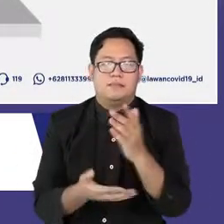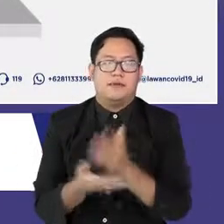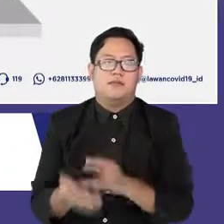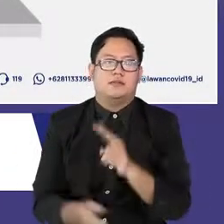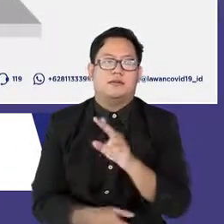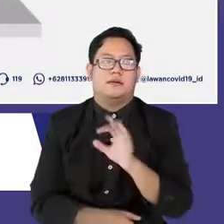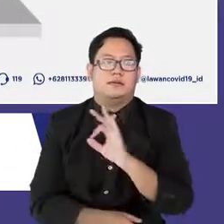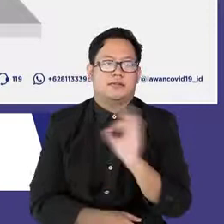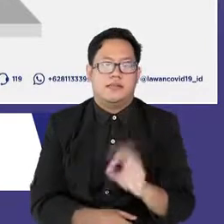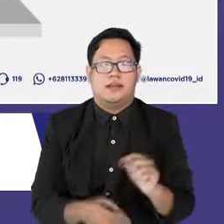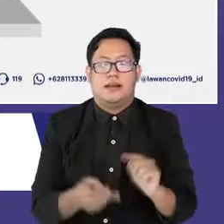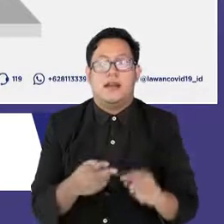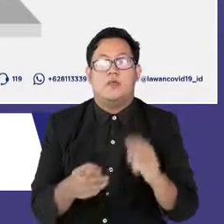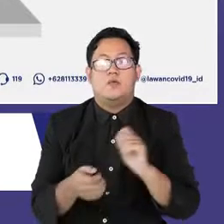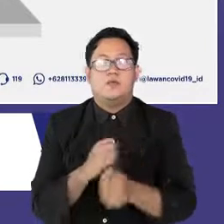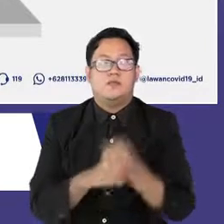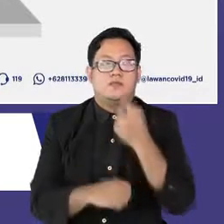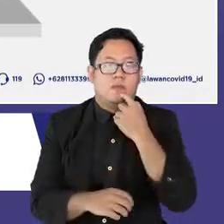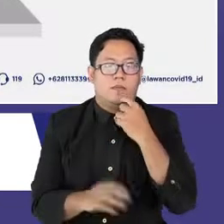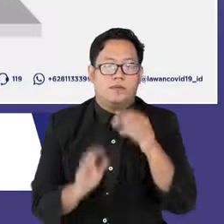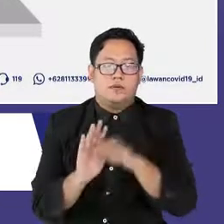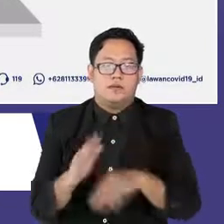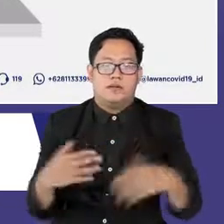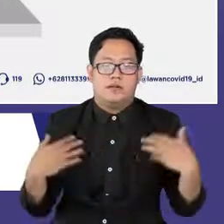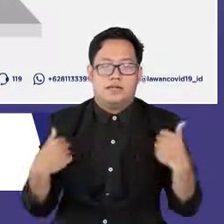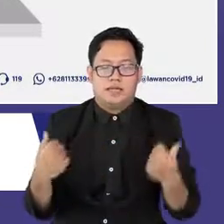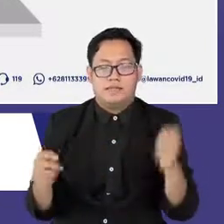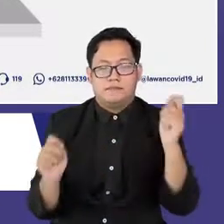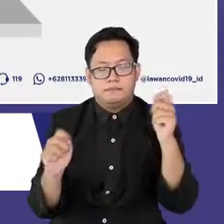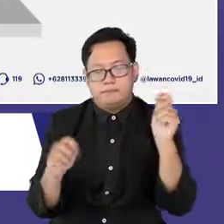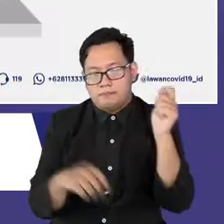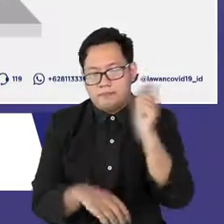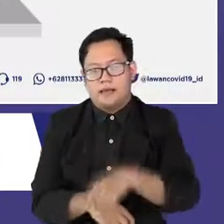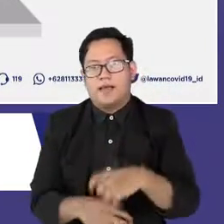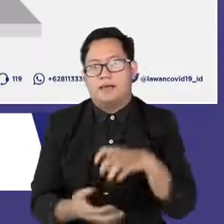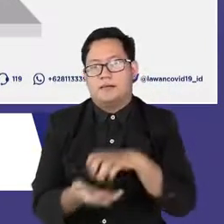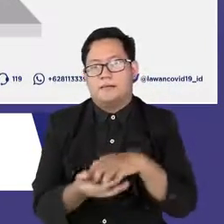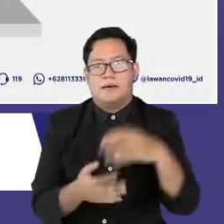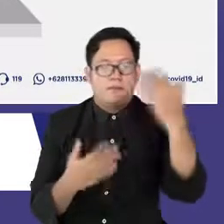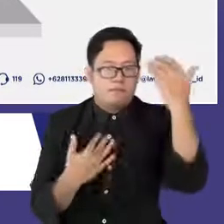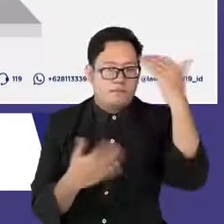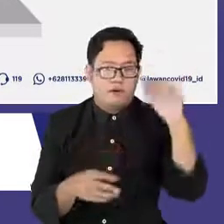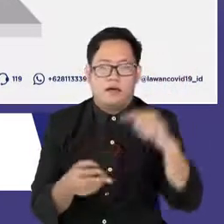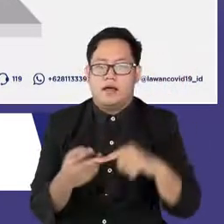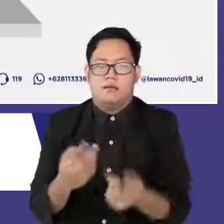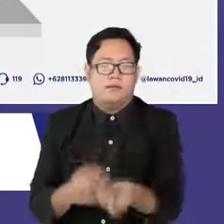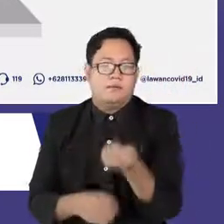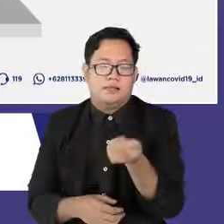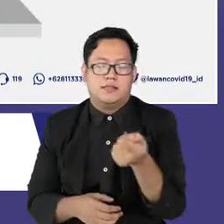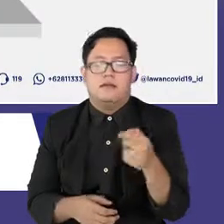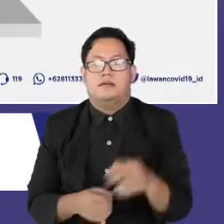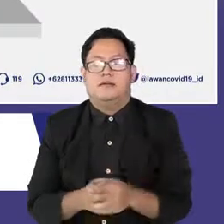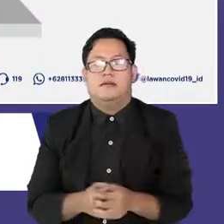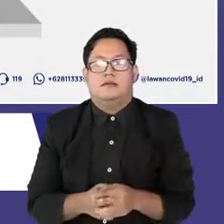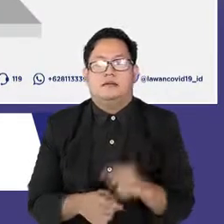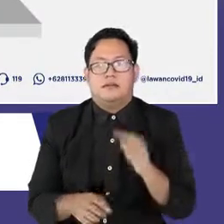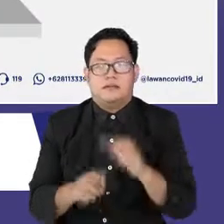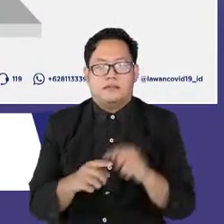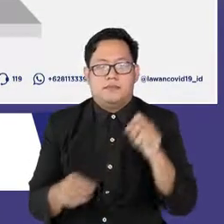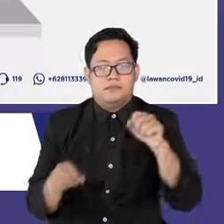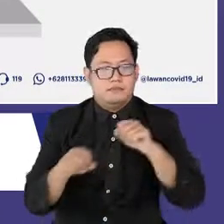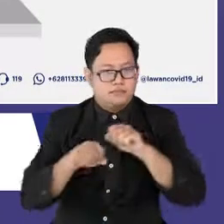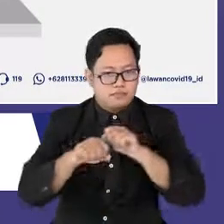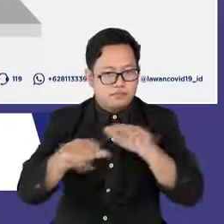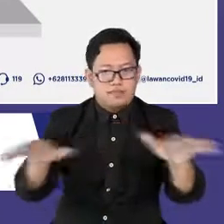protokol kesehatan di pusat perbelanjaan atau pusat perdagangan akan diperluas ke kawasan soloraya dan